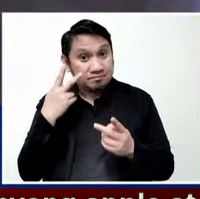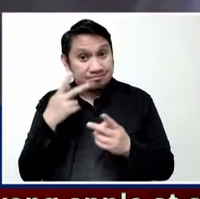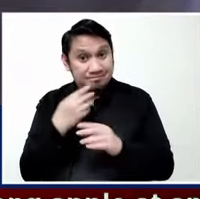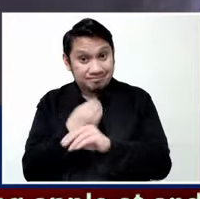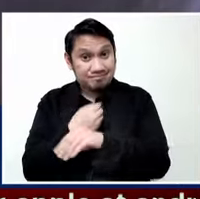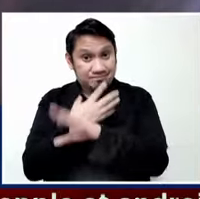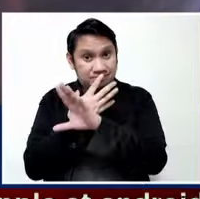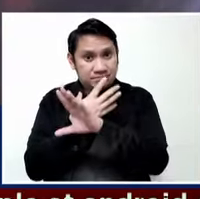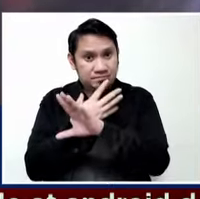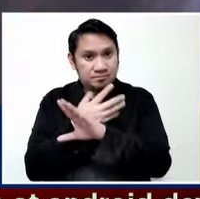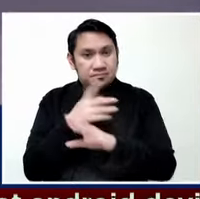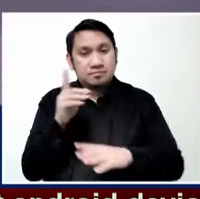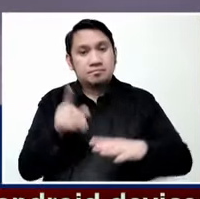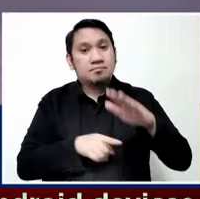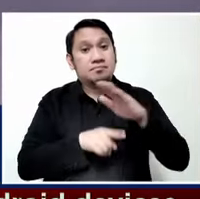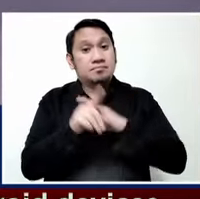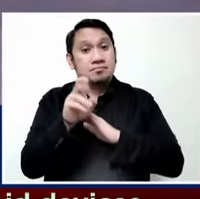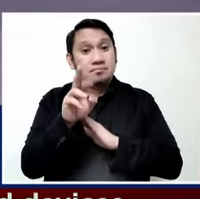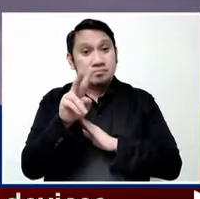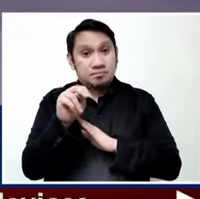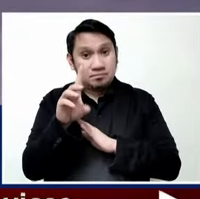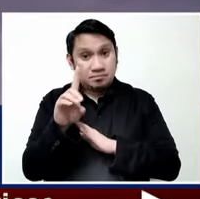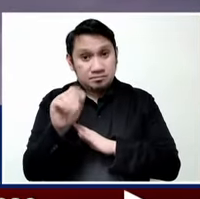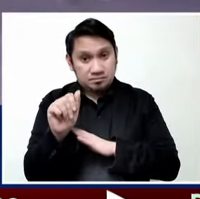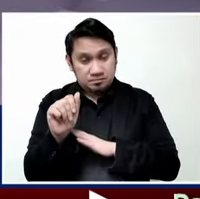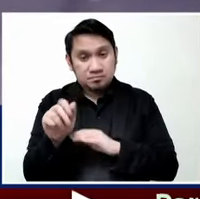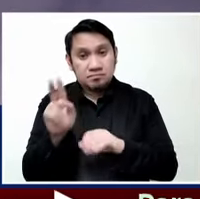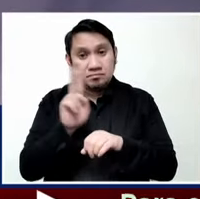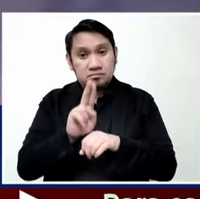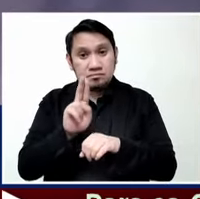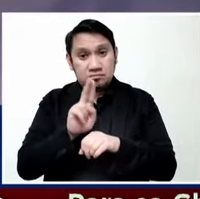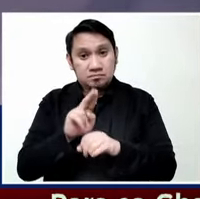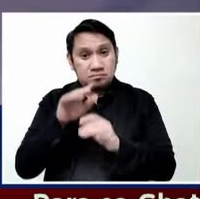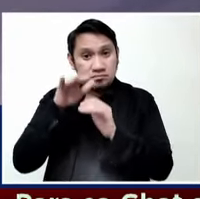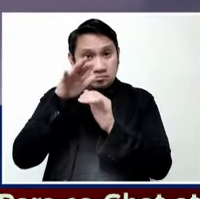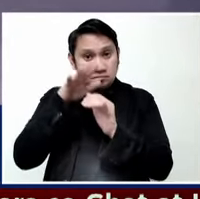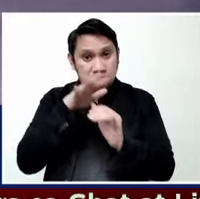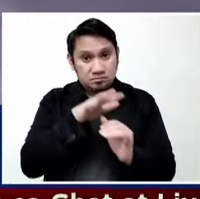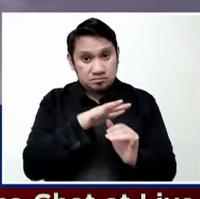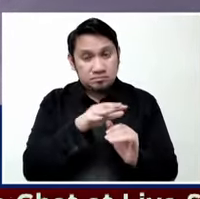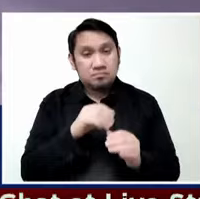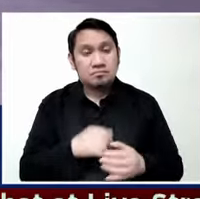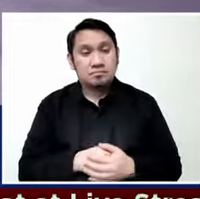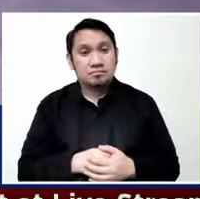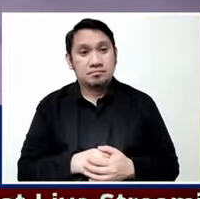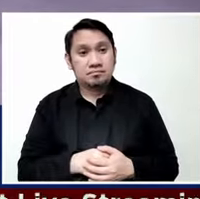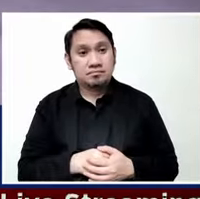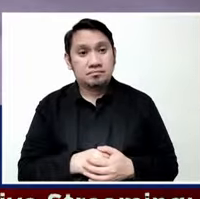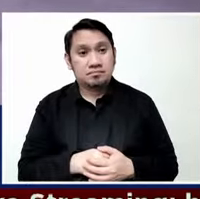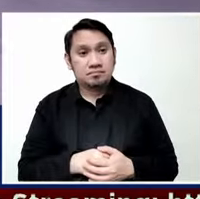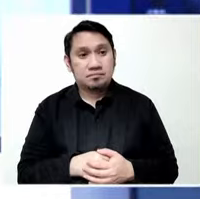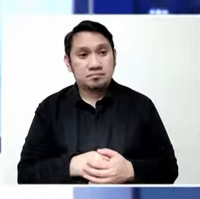umano si Miranda gamit ang helicopter ni Teves. Mike Navalio, ABS-CBN News.